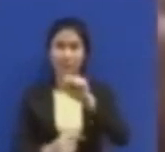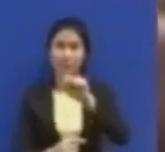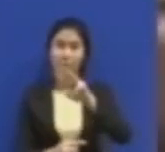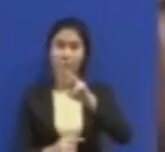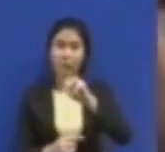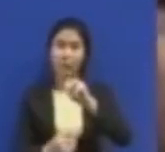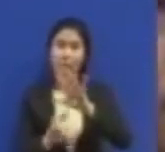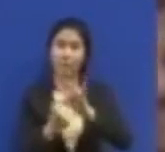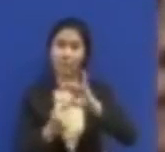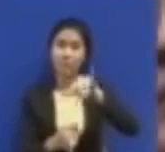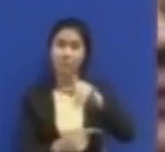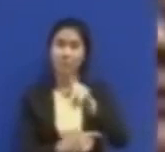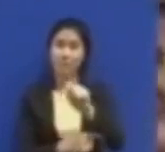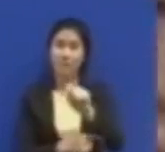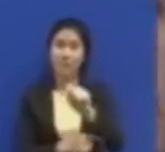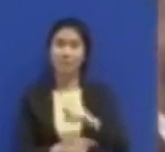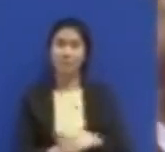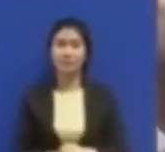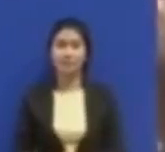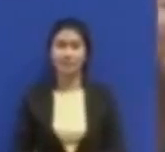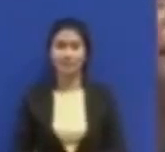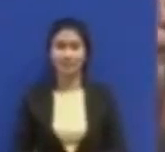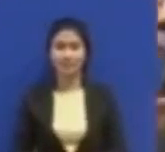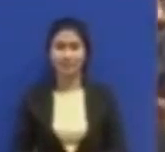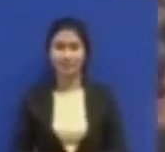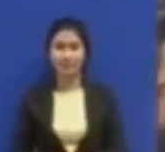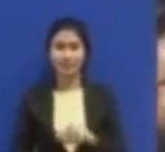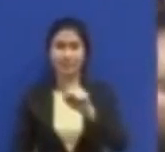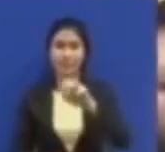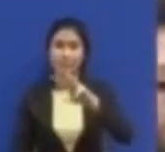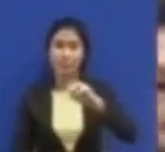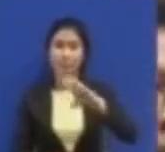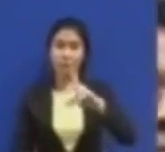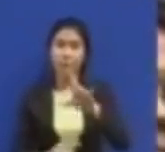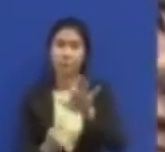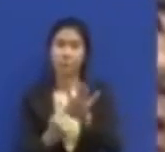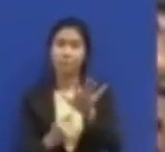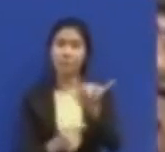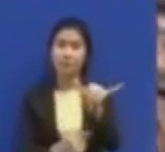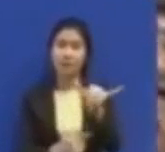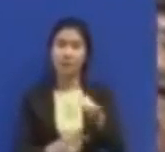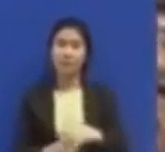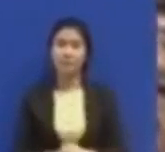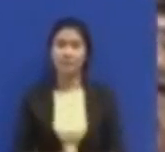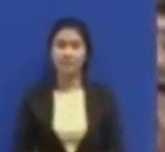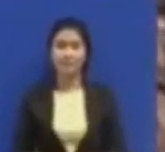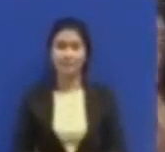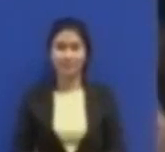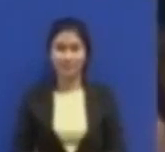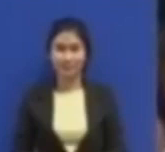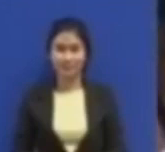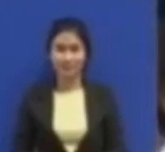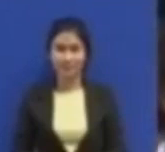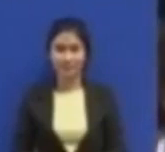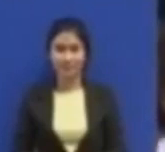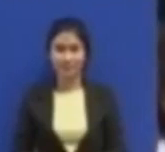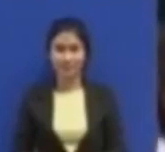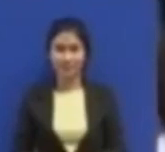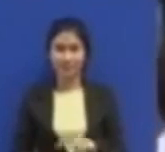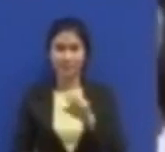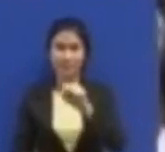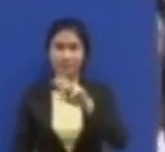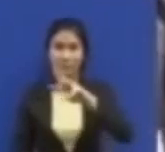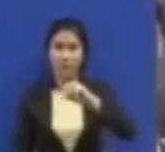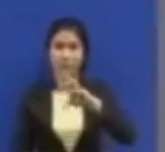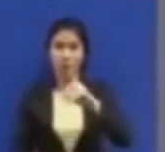อม193นายสมชายชาญรงค์กุล194นายสมชาย